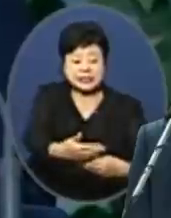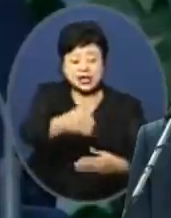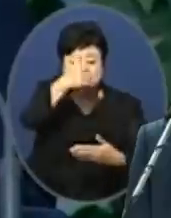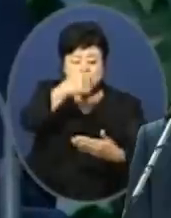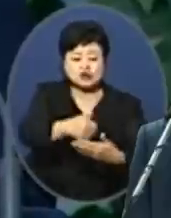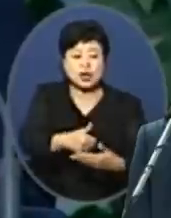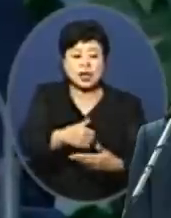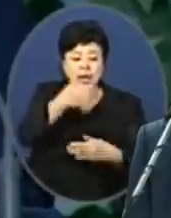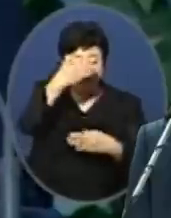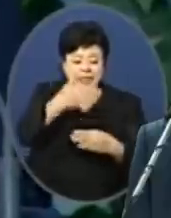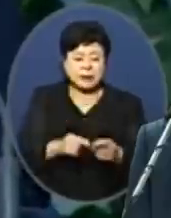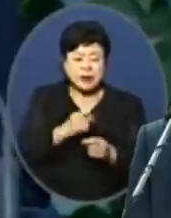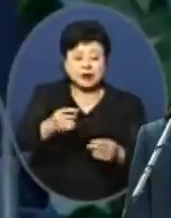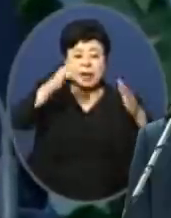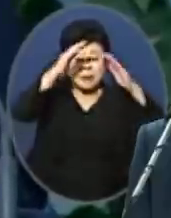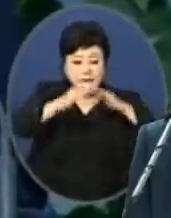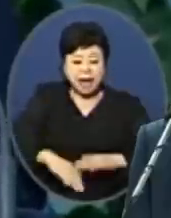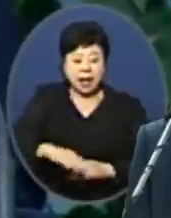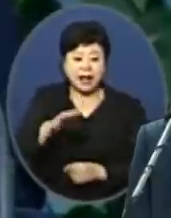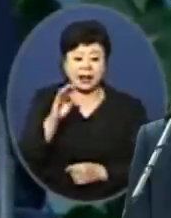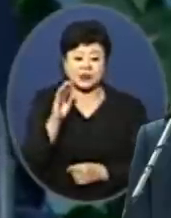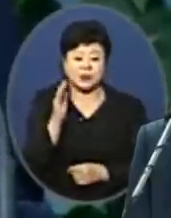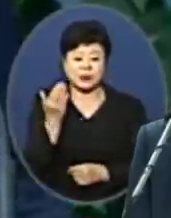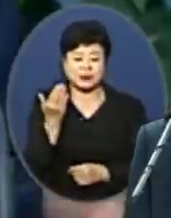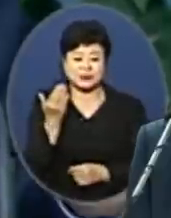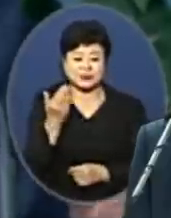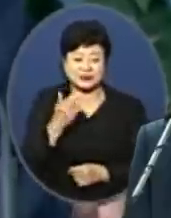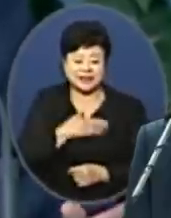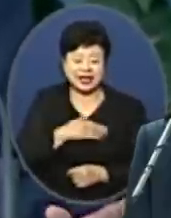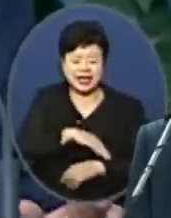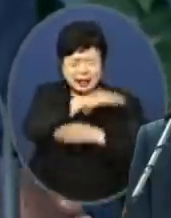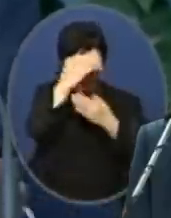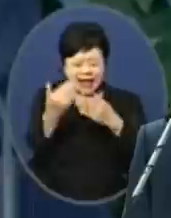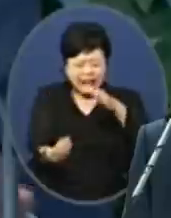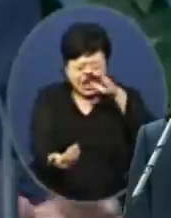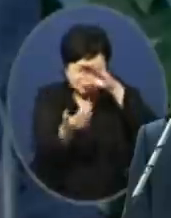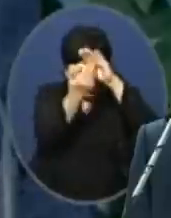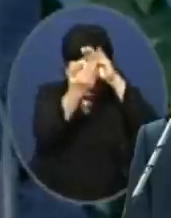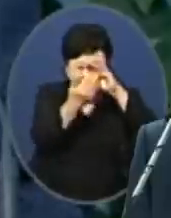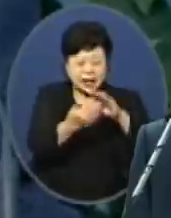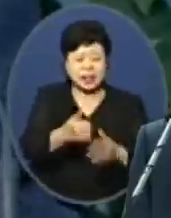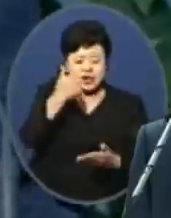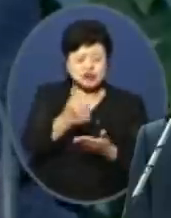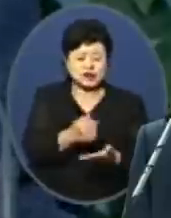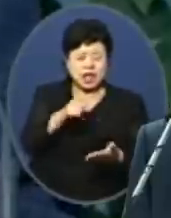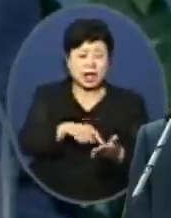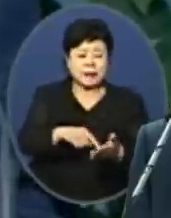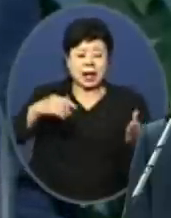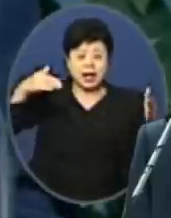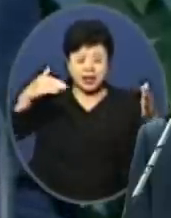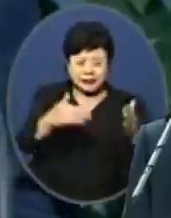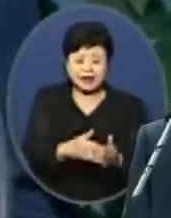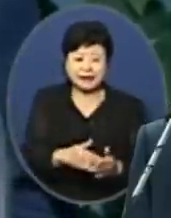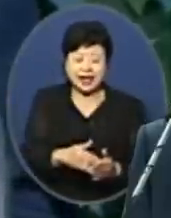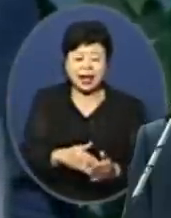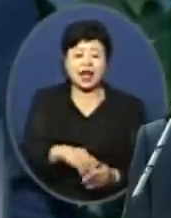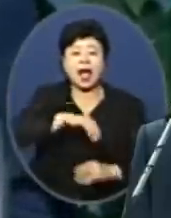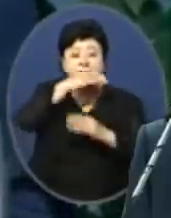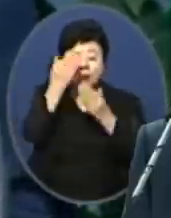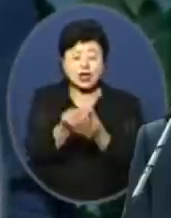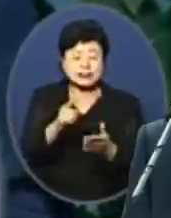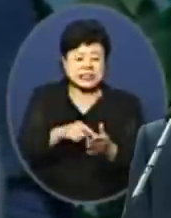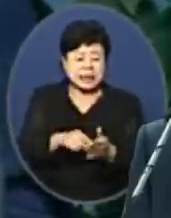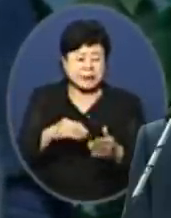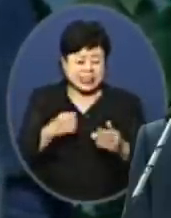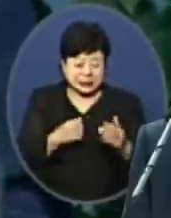죄의 담을 영원히 헐어버린 것입니다. 내가 다 이루었다. 내가 죄 다 갚았다. 철저히 완전히